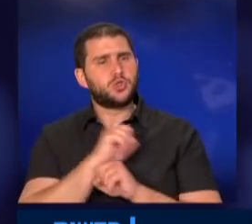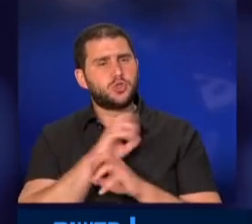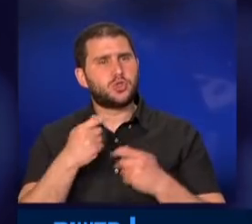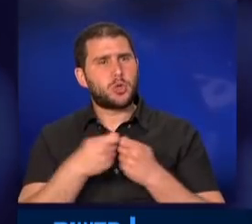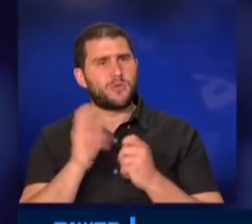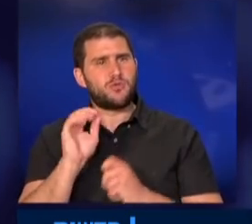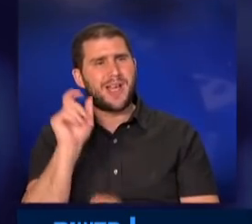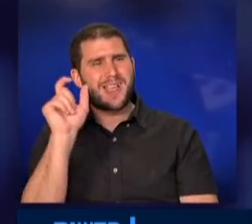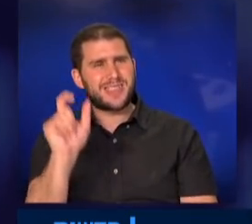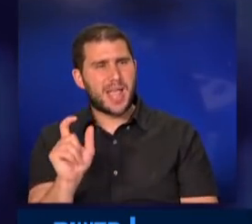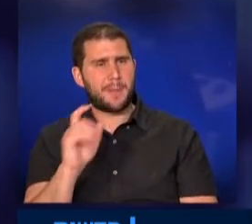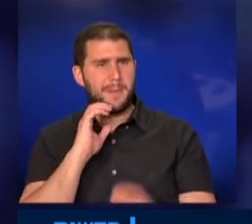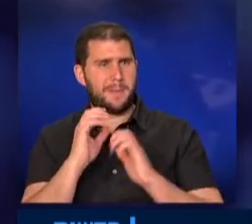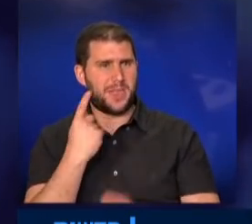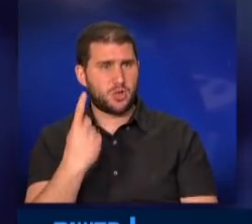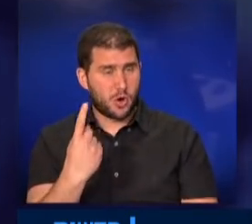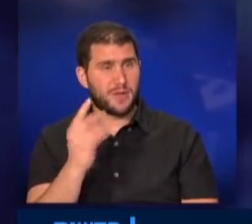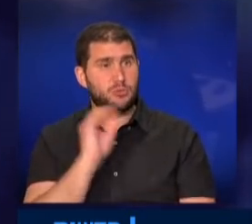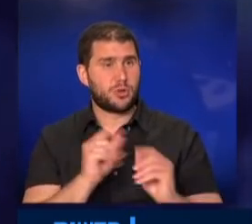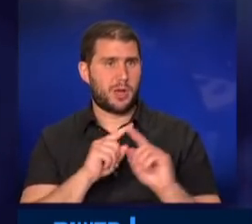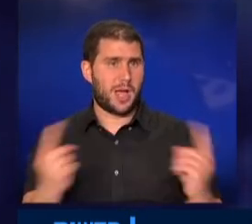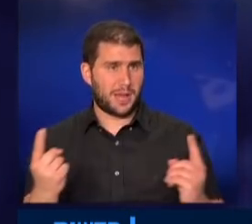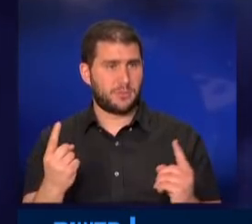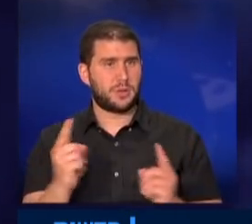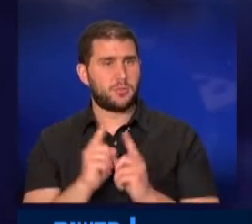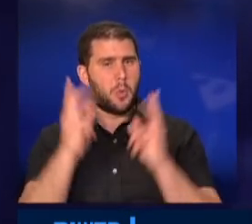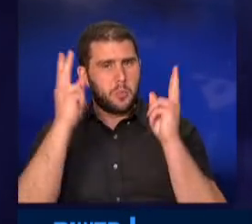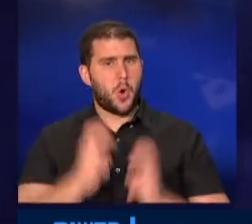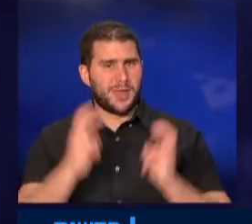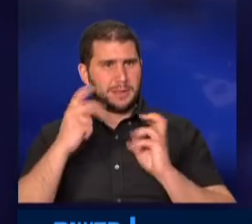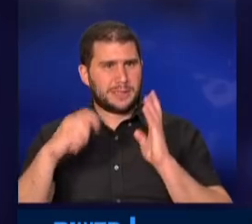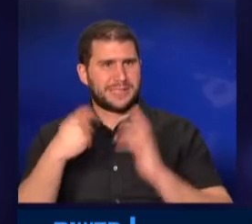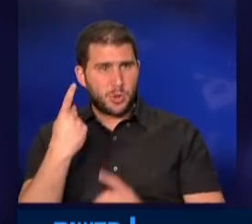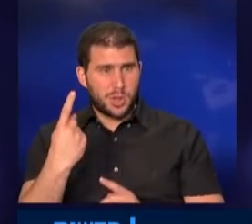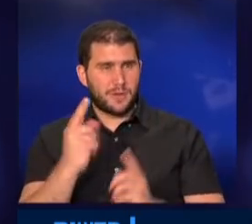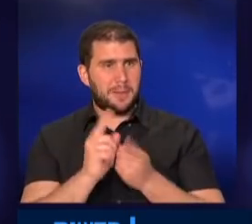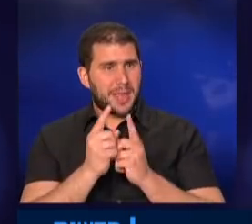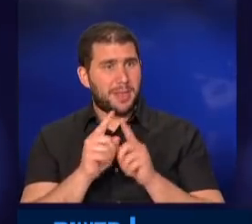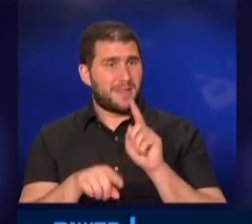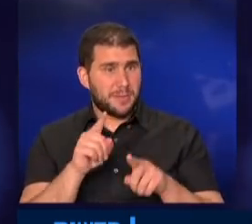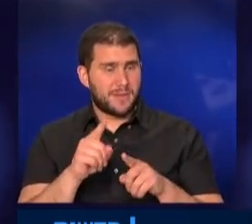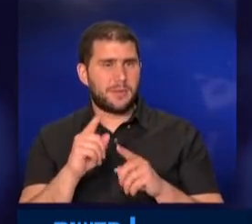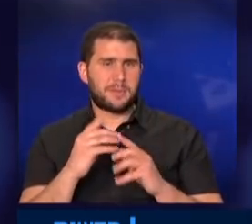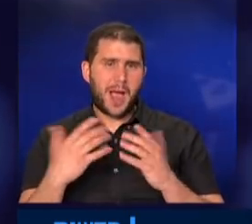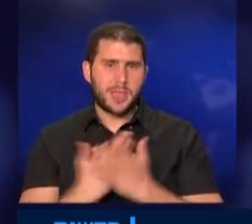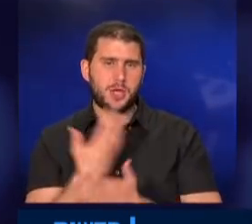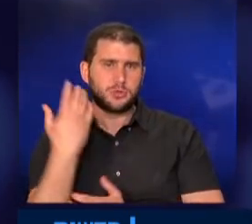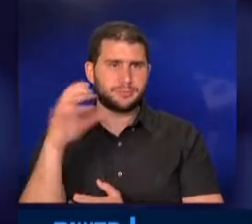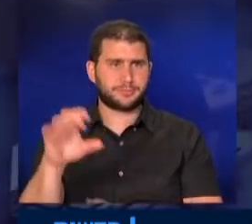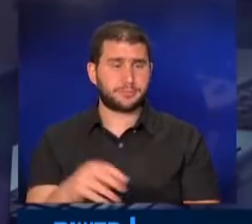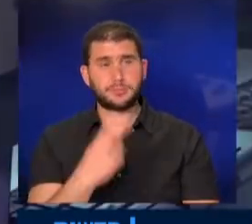של הקטעים על ידי כלי התקשורת ומשתמשים אחרים שמורידים את הסרטונים, מתרגמים לעיתים ומעלים מחדש.